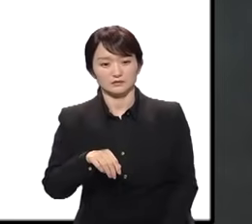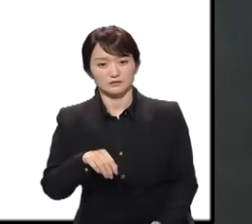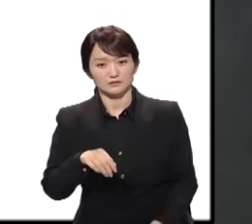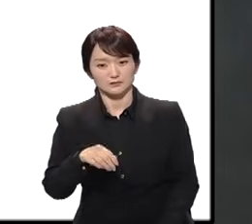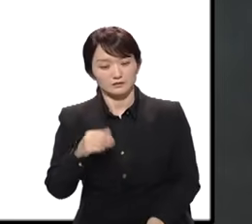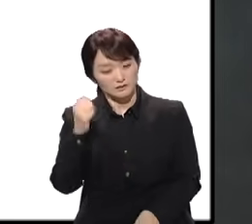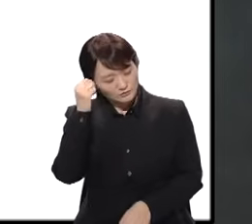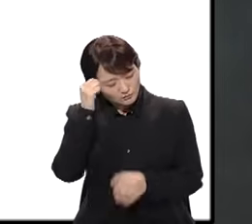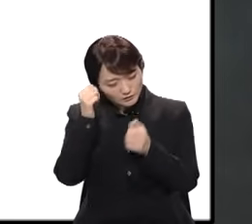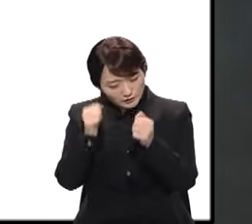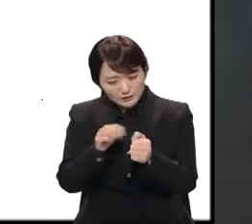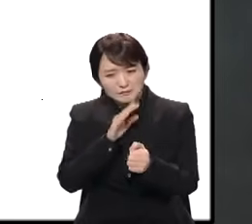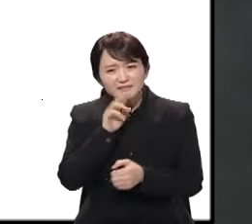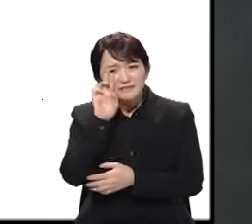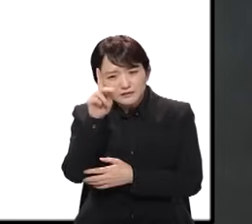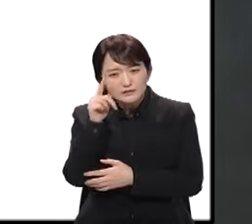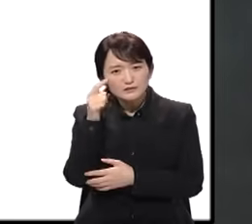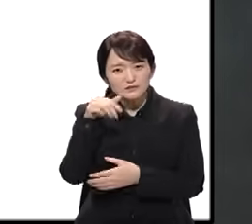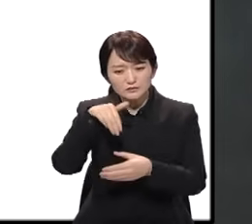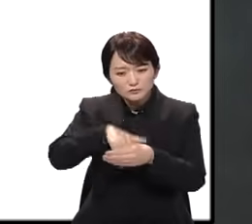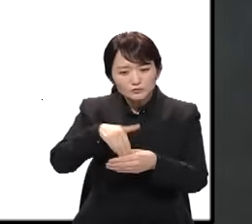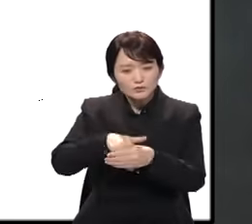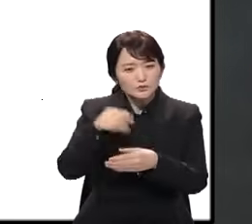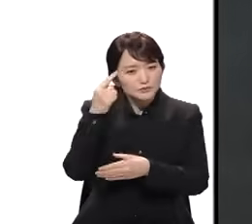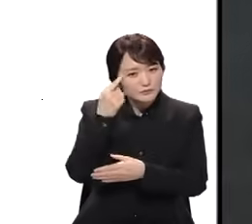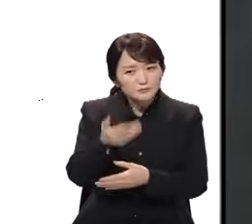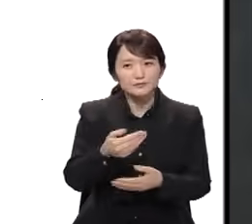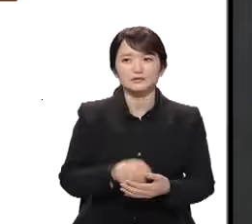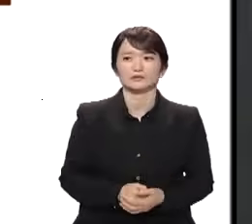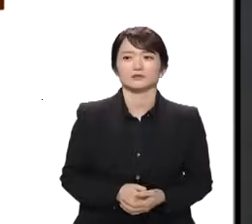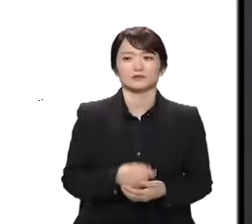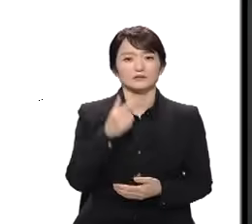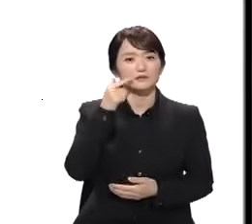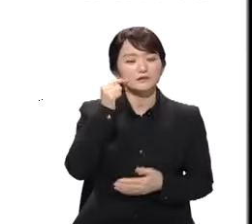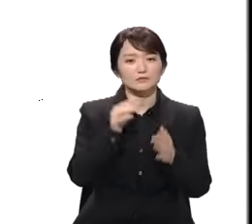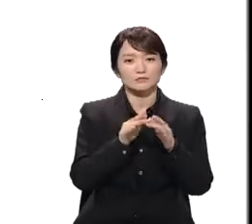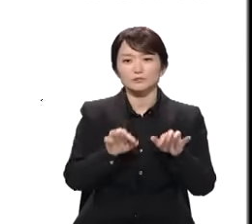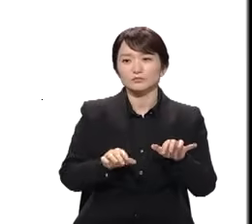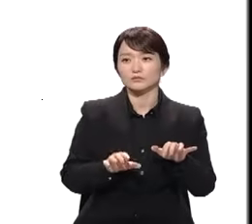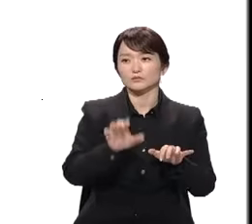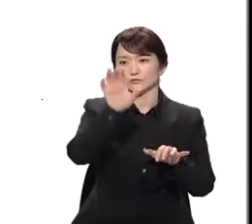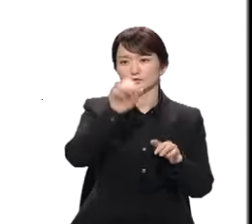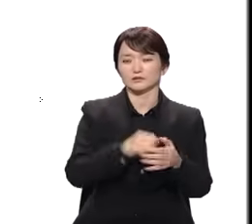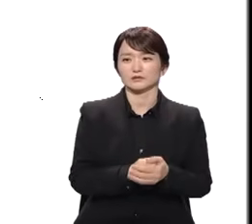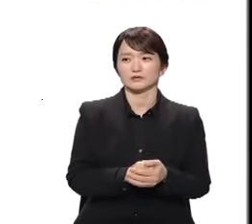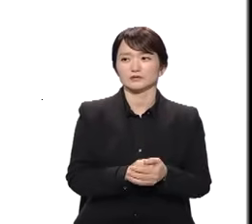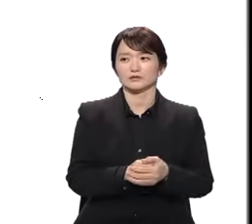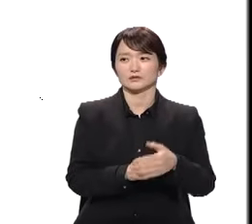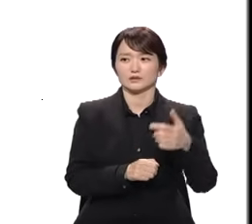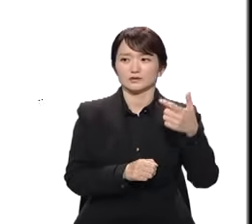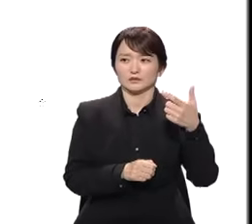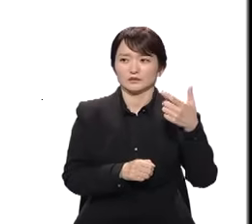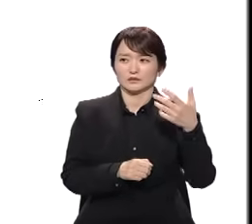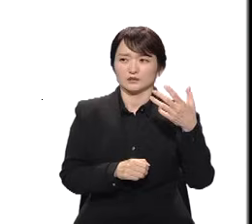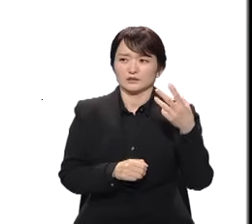일본에서. 그랬는데 일본 누리꾼의 28.9%는 부당하다라고 얘기를